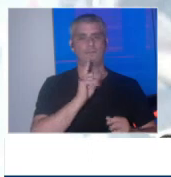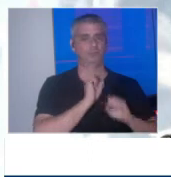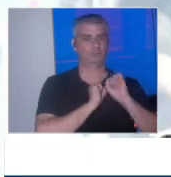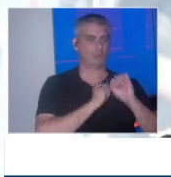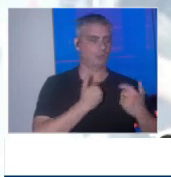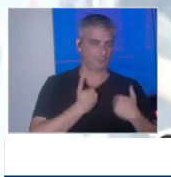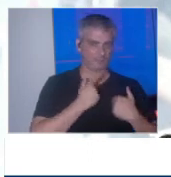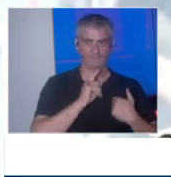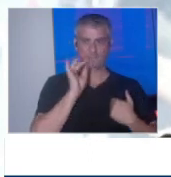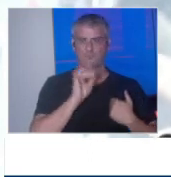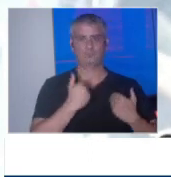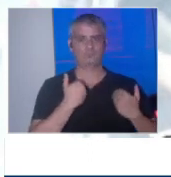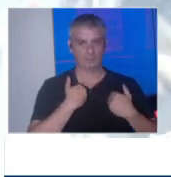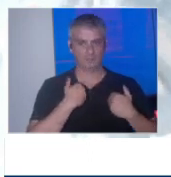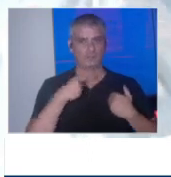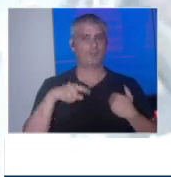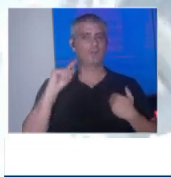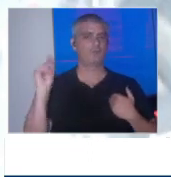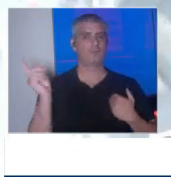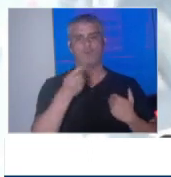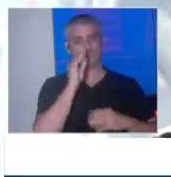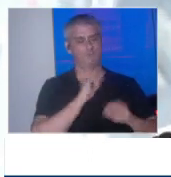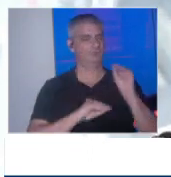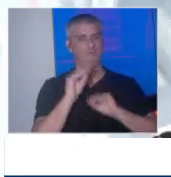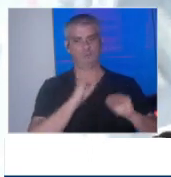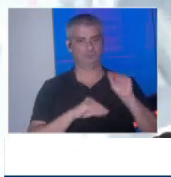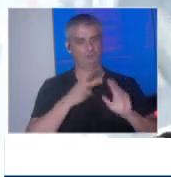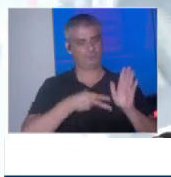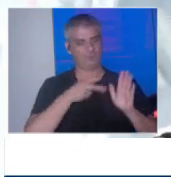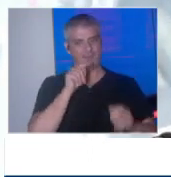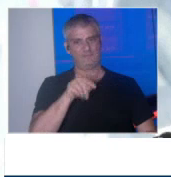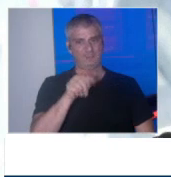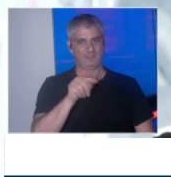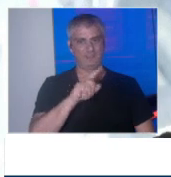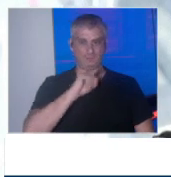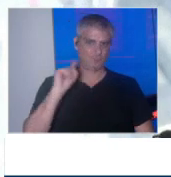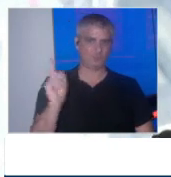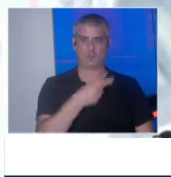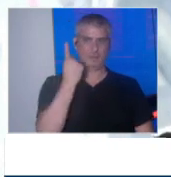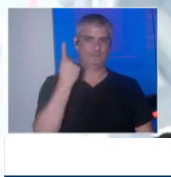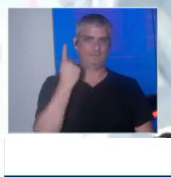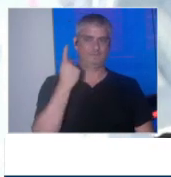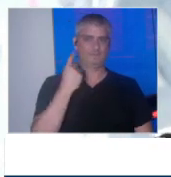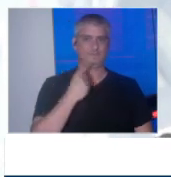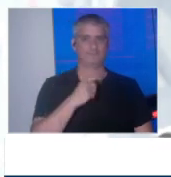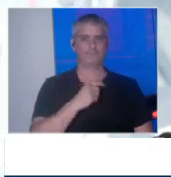שתומכים בנו, אלה שמתנגדים בנו, הם כולם השתמשו ברכבת הזאת. כולם.